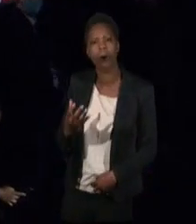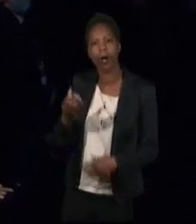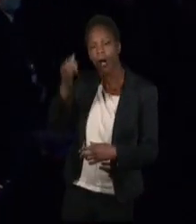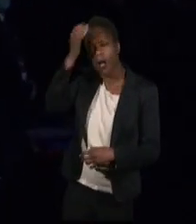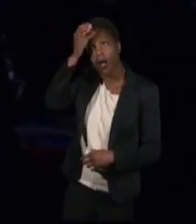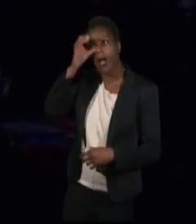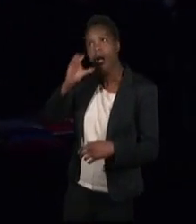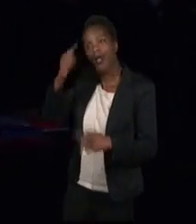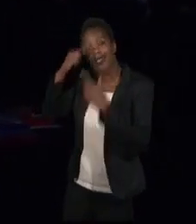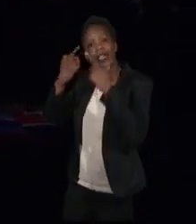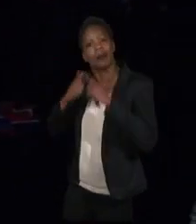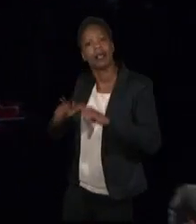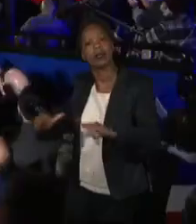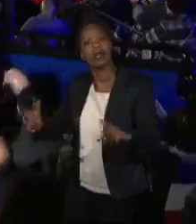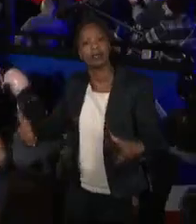liberté.